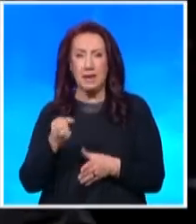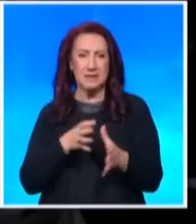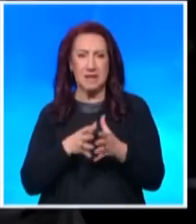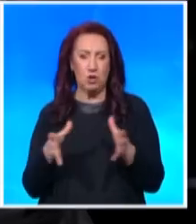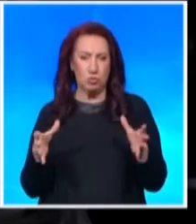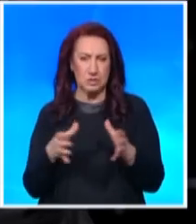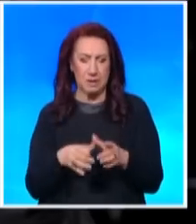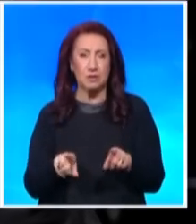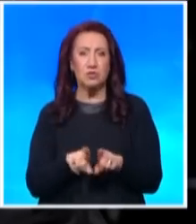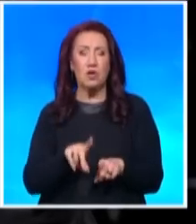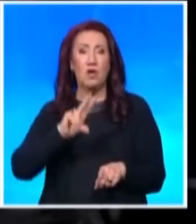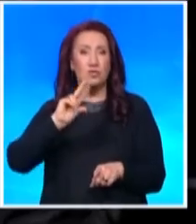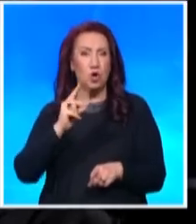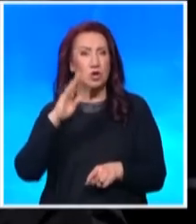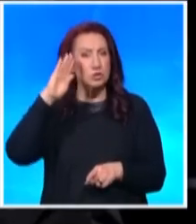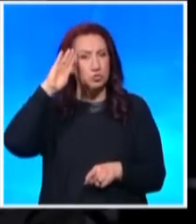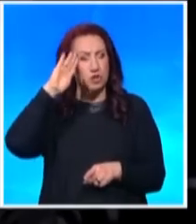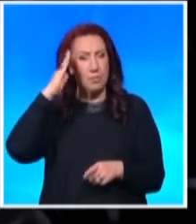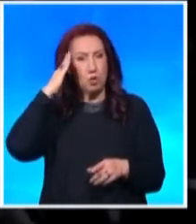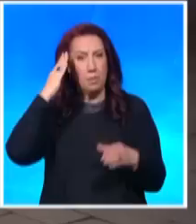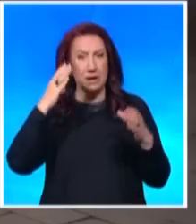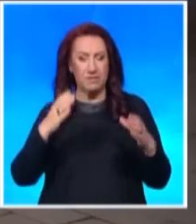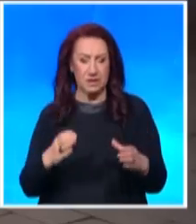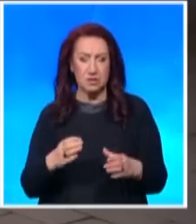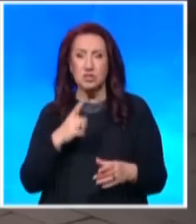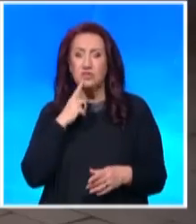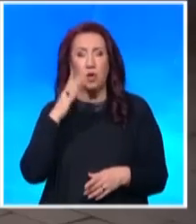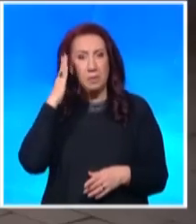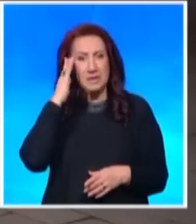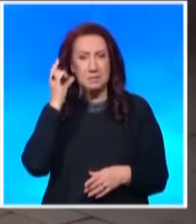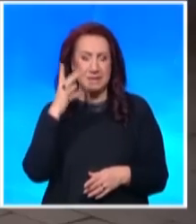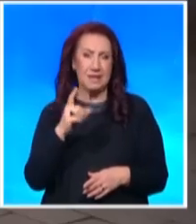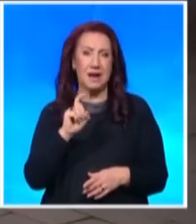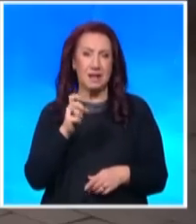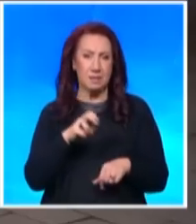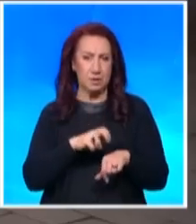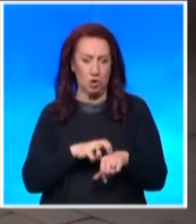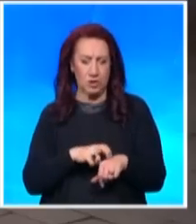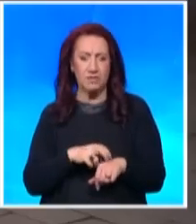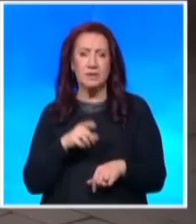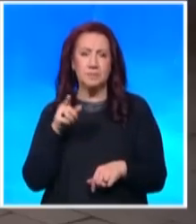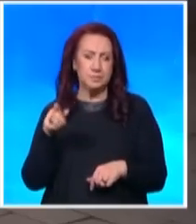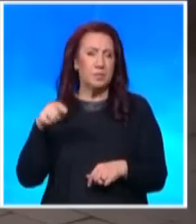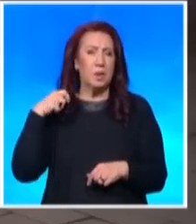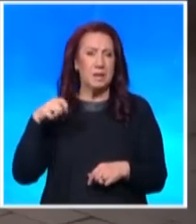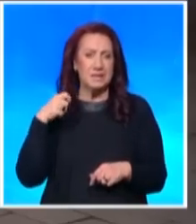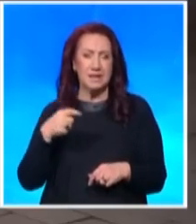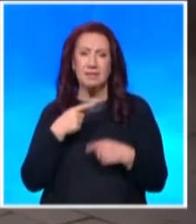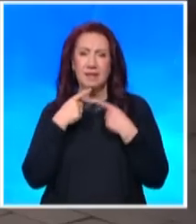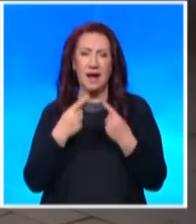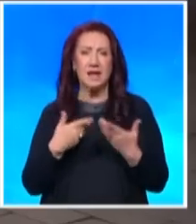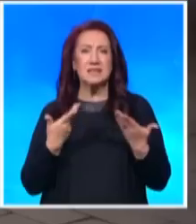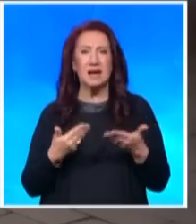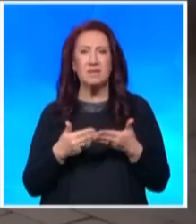отново с премиер Гълъб Донев. На официална церемония тук на Дондуков 2 президентът очерта задачите и приоритетите